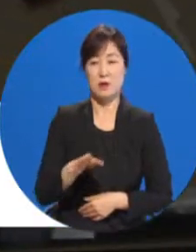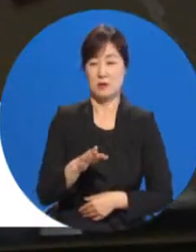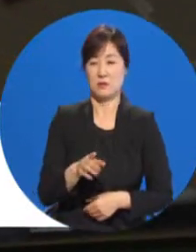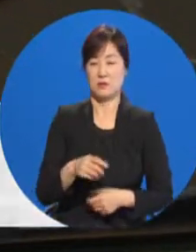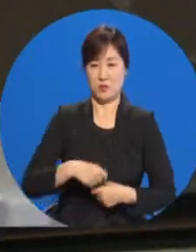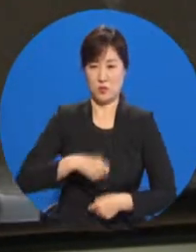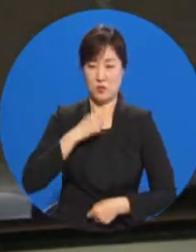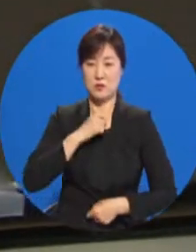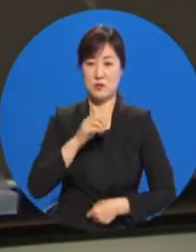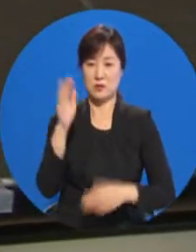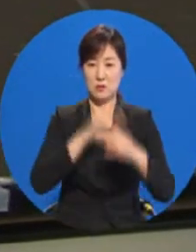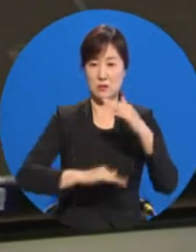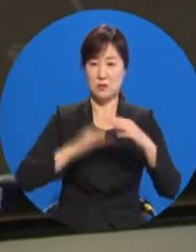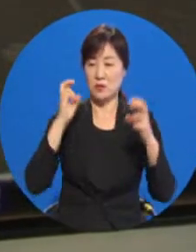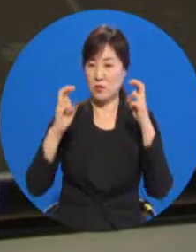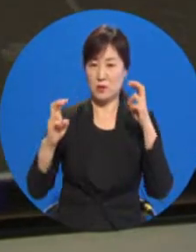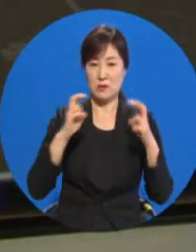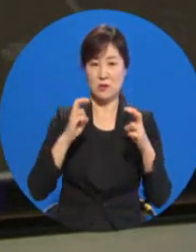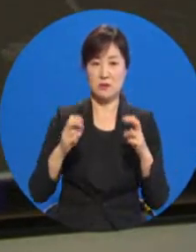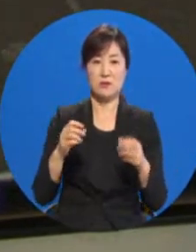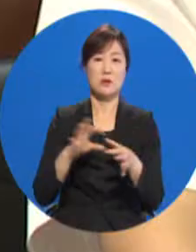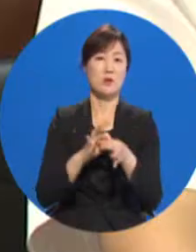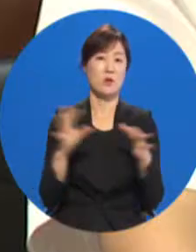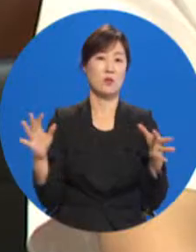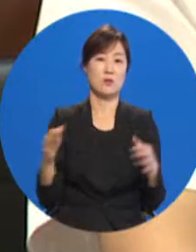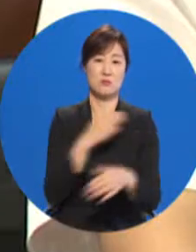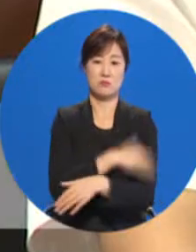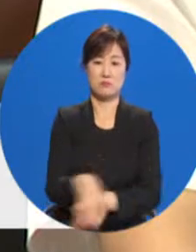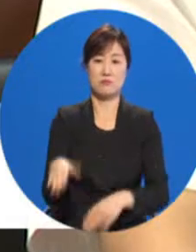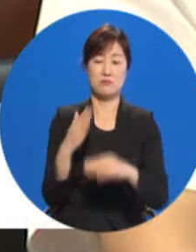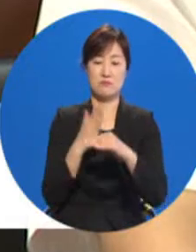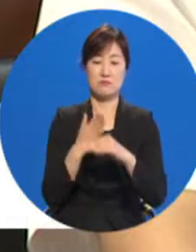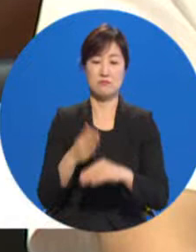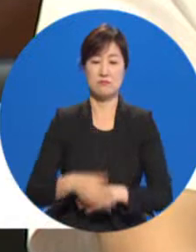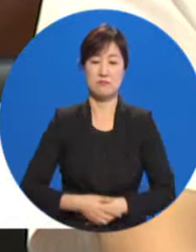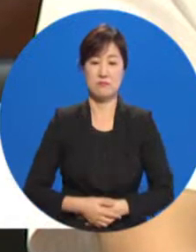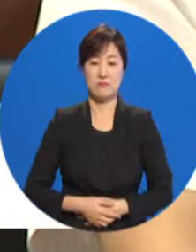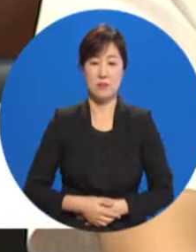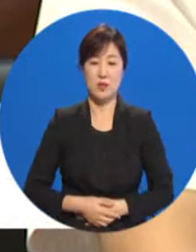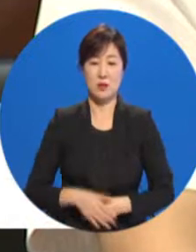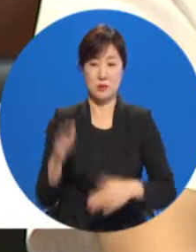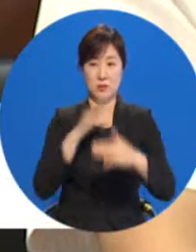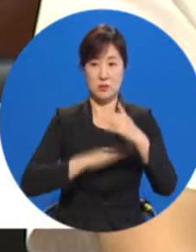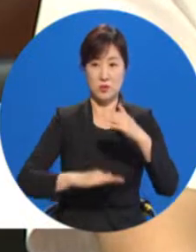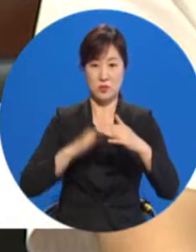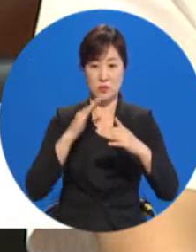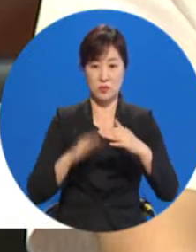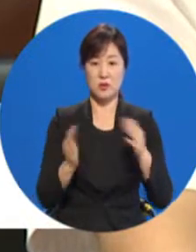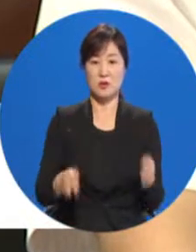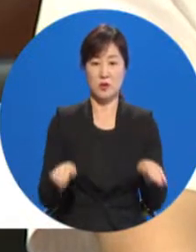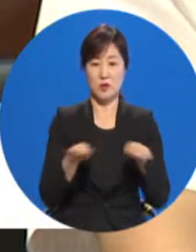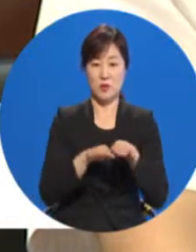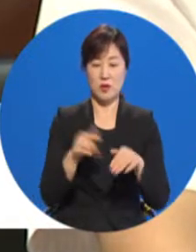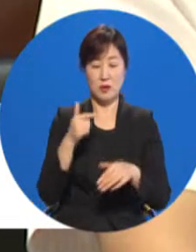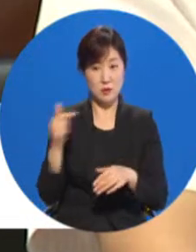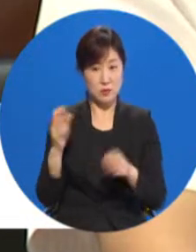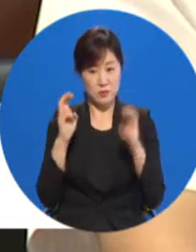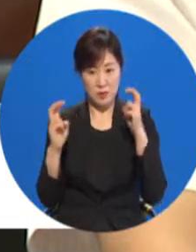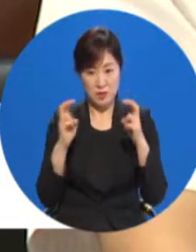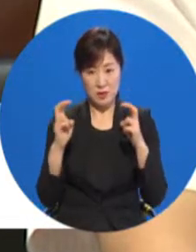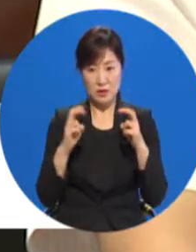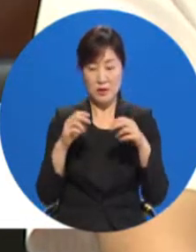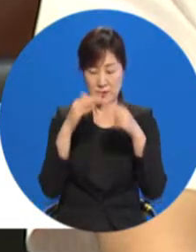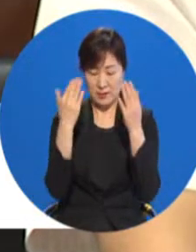공공기관과 공기업은 먼산 불구경입니다. 정부기관이 됐든 대기업이 됐든 검증을 해주고 그런 검증이